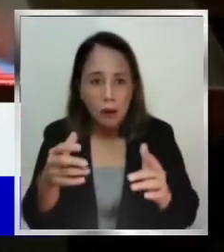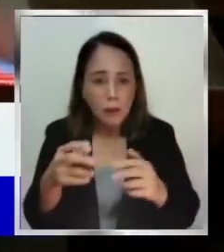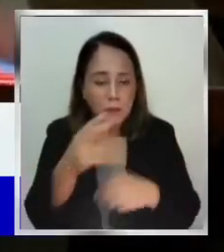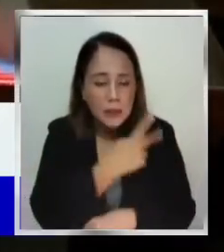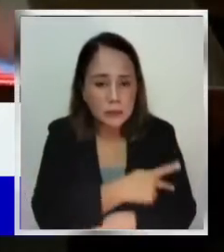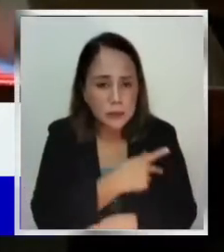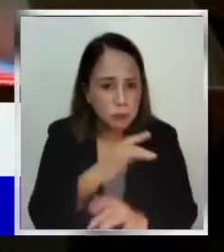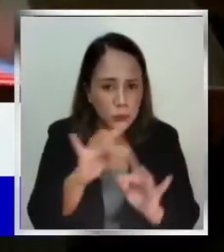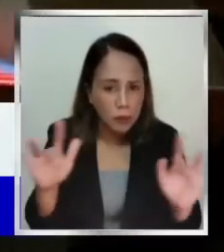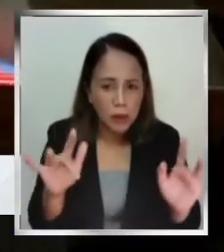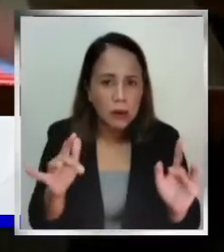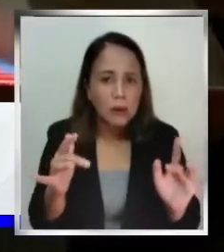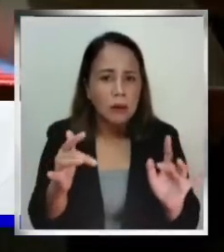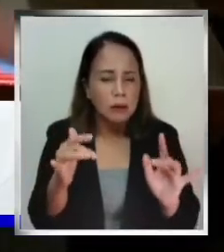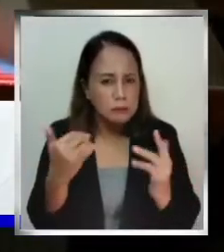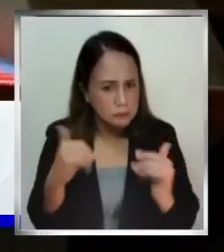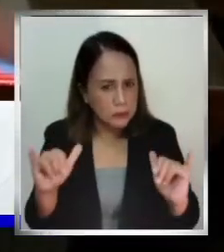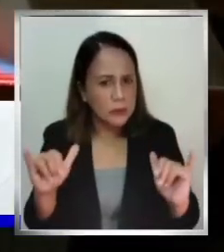pero